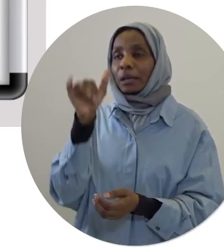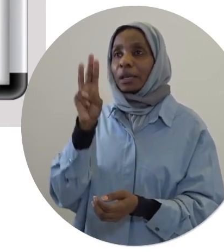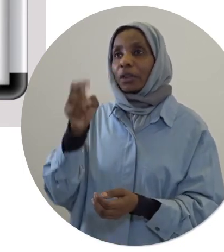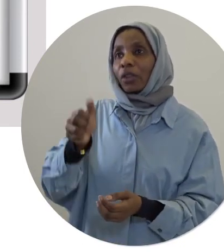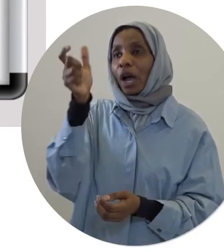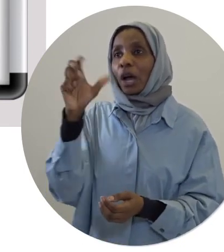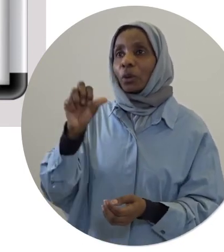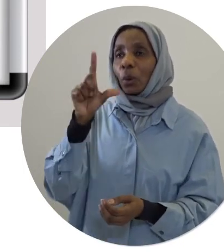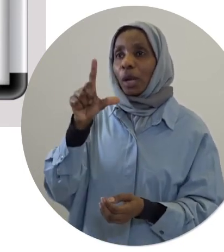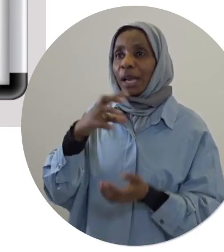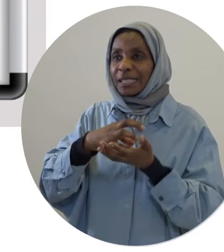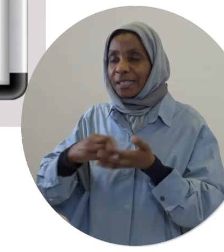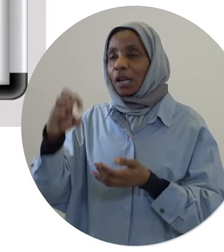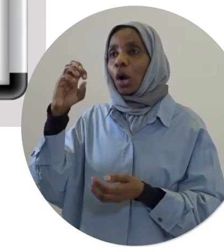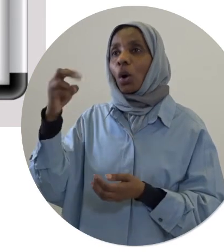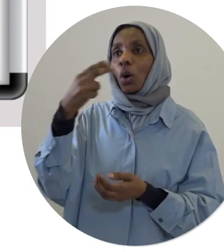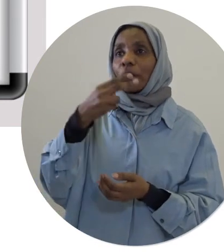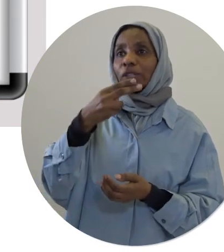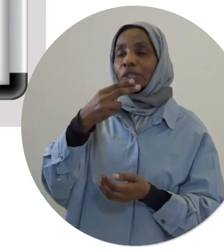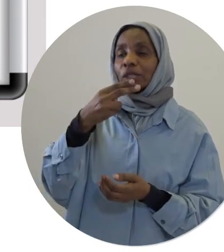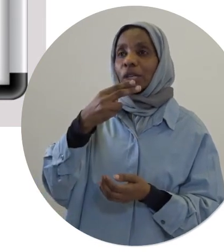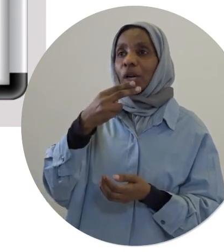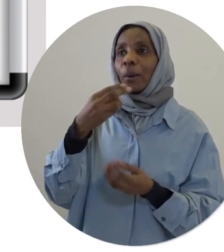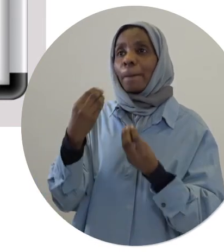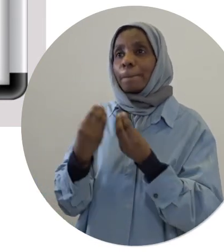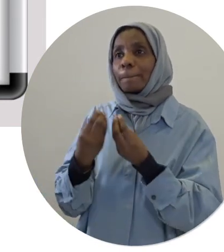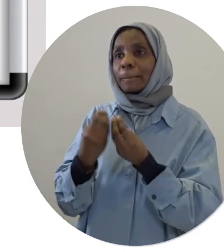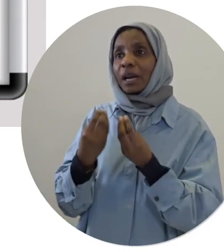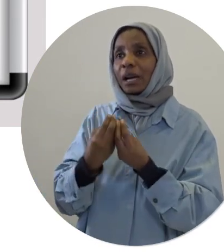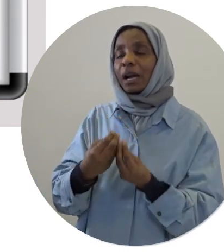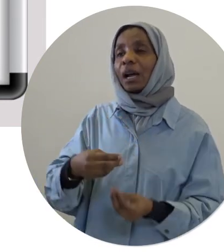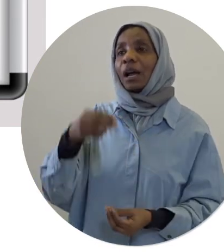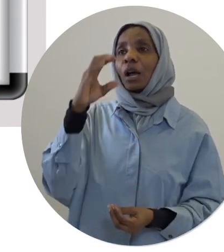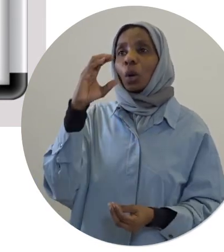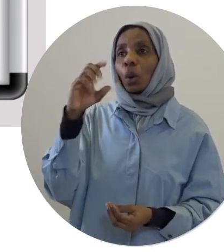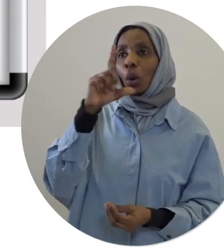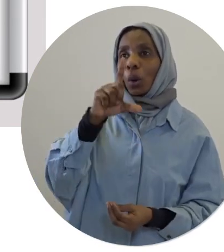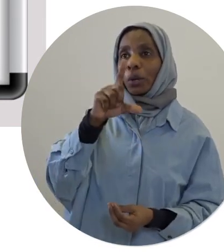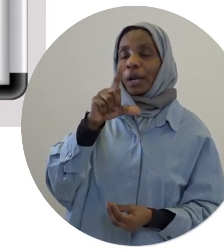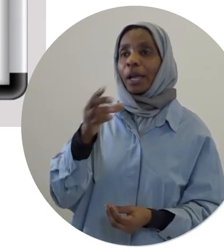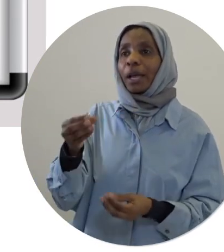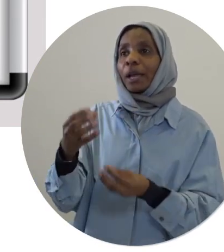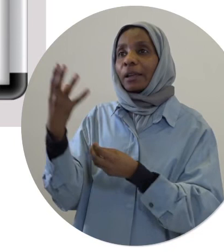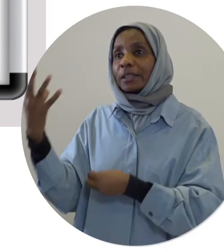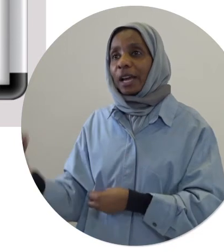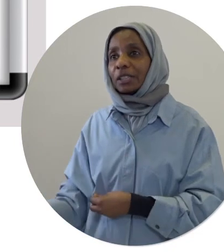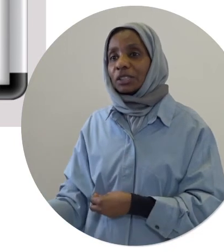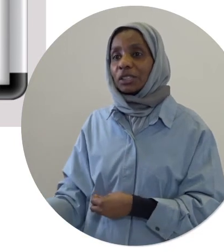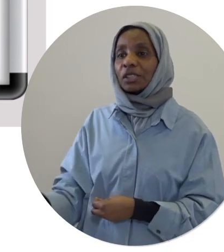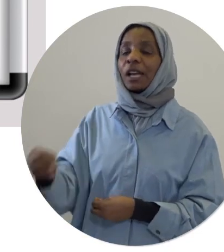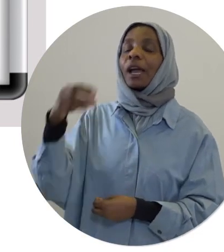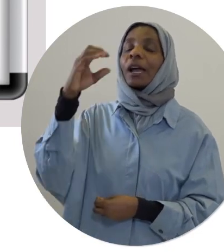سننتزع مجموعة الهيدروكسيل من الكحول والهيدروجين من كلوريد الهيدروجين ليتكون كلوريد